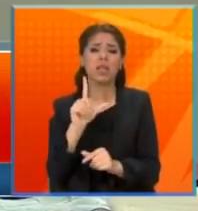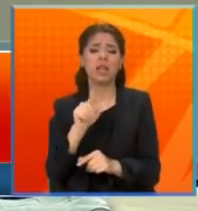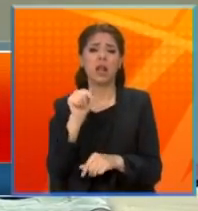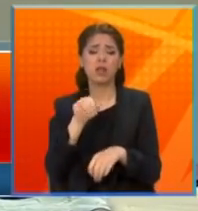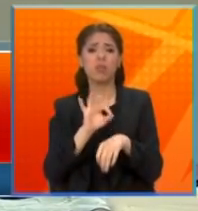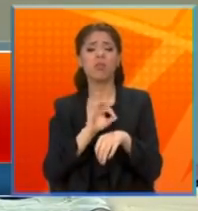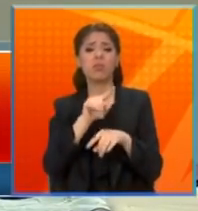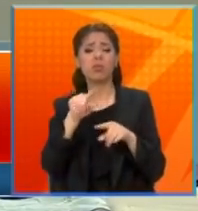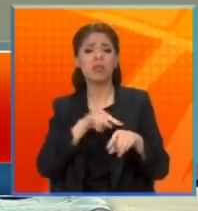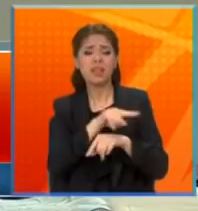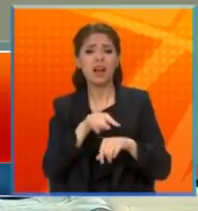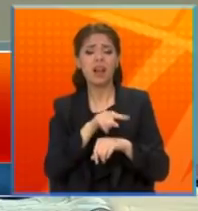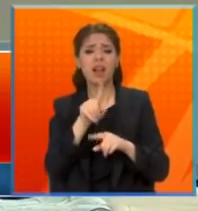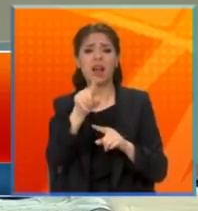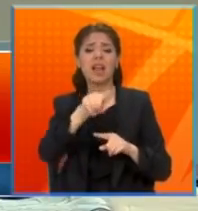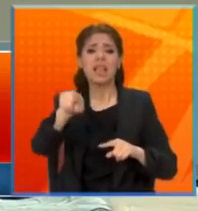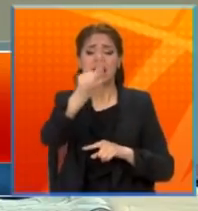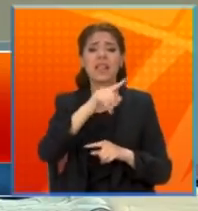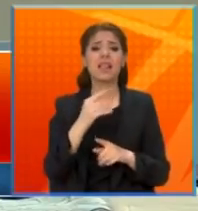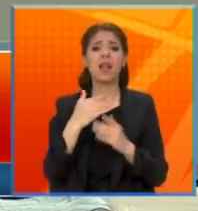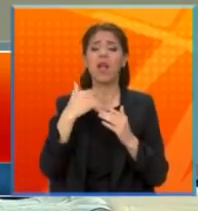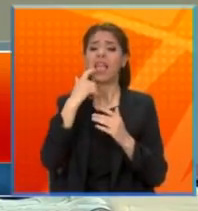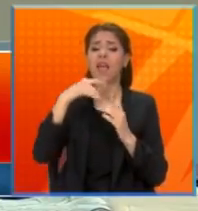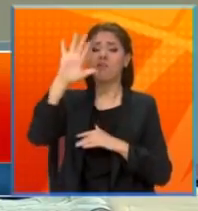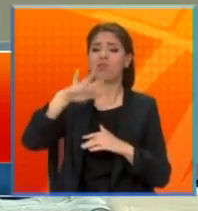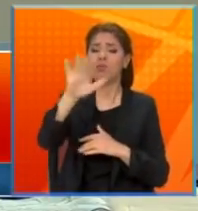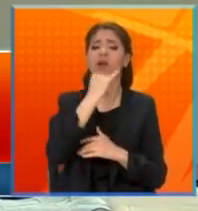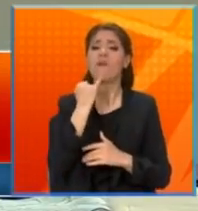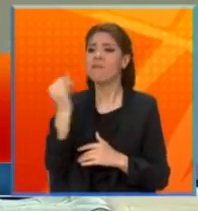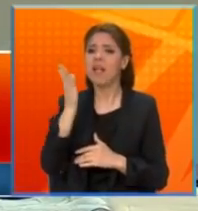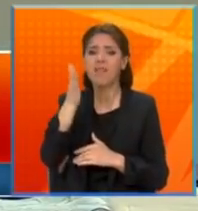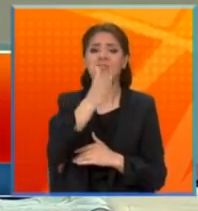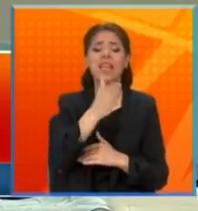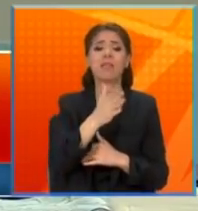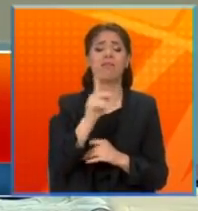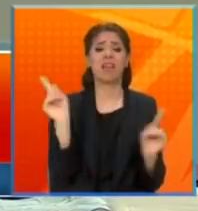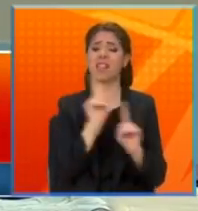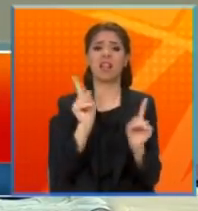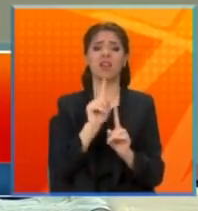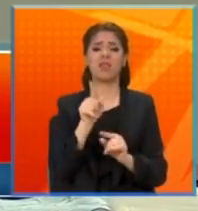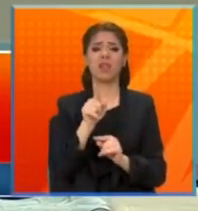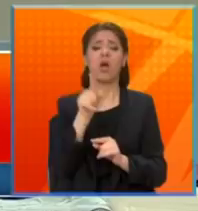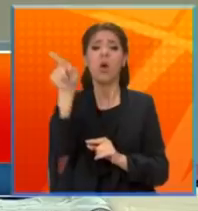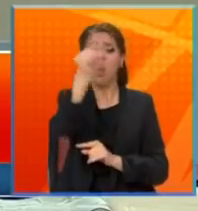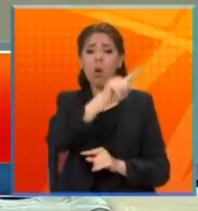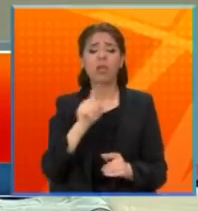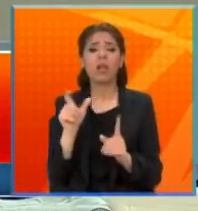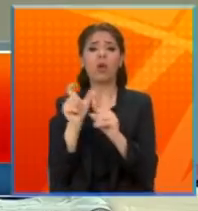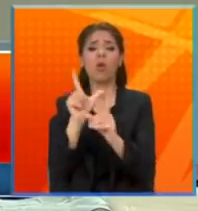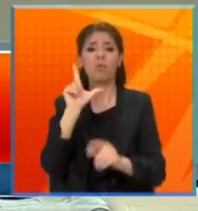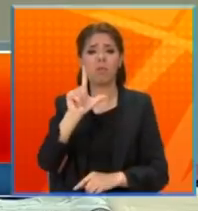sıralar büyüklerimizin ziyaretine gitmek sakıncalı. Onları korumak zorundayız.